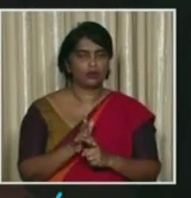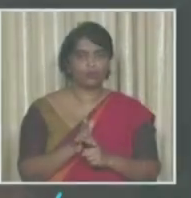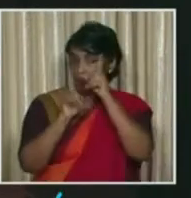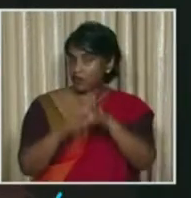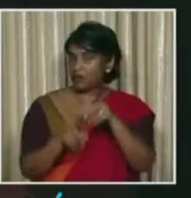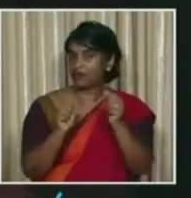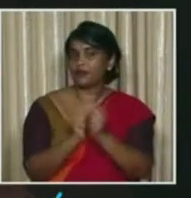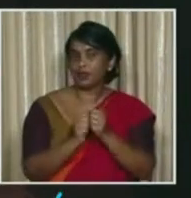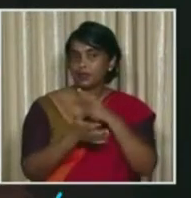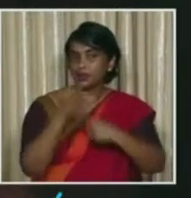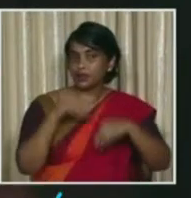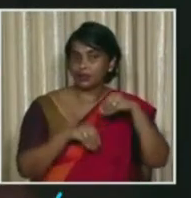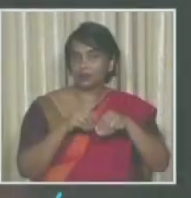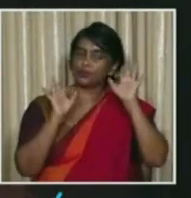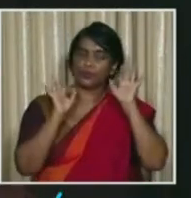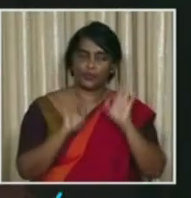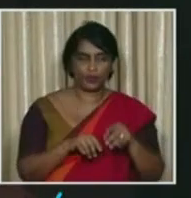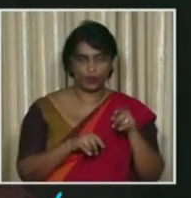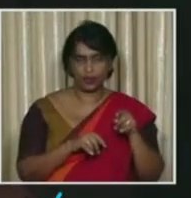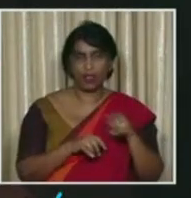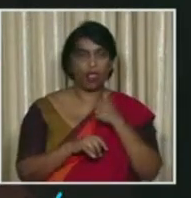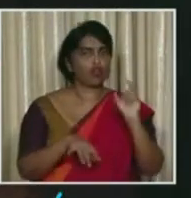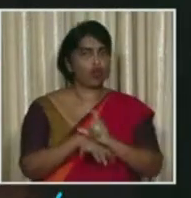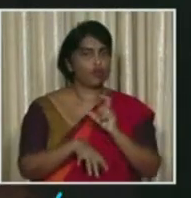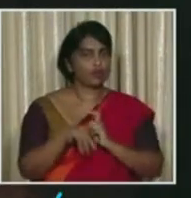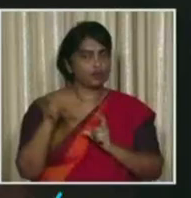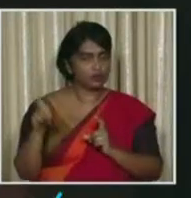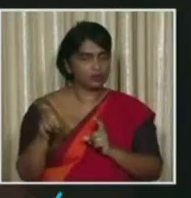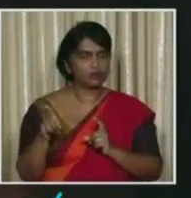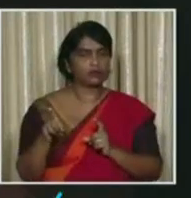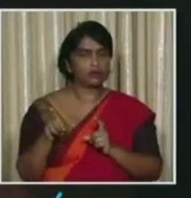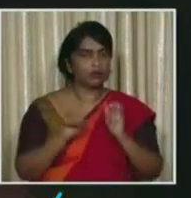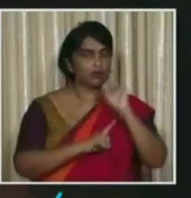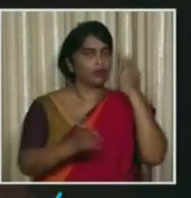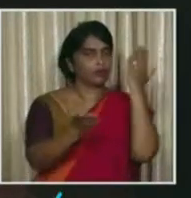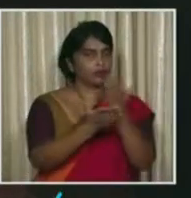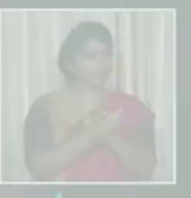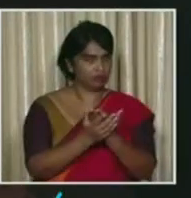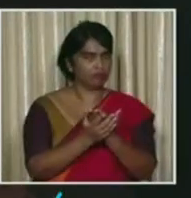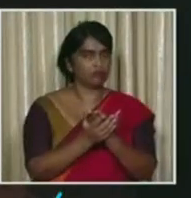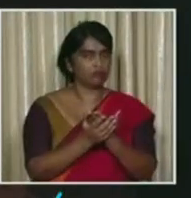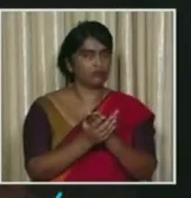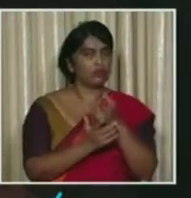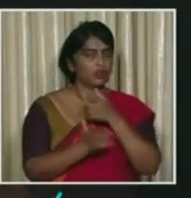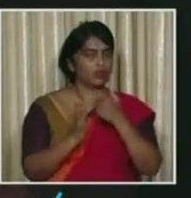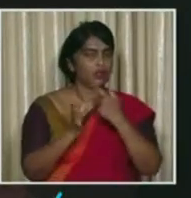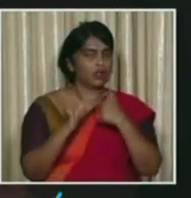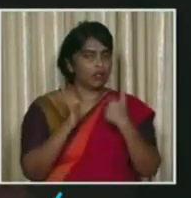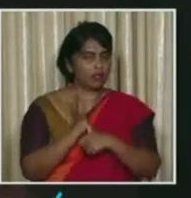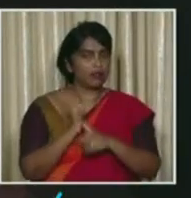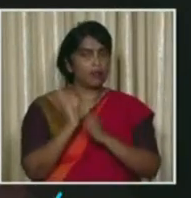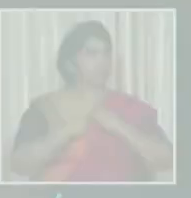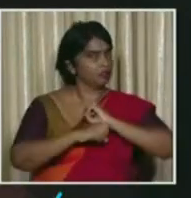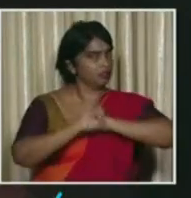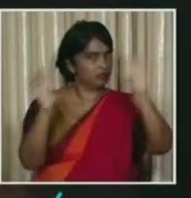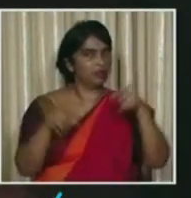අවශ්‍ය නැහැ. මැතිවරණයක් පවත්වන්නේ නැහැ. අලුත් සභා බිහි කරන්න මම මේක හැන්සාඩ් ගත කරනවා, සභාගත කරනවා. මේ චක්‍රලේකේ මම මාධ්‍යවලටත්